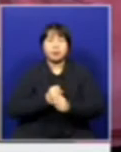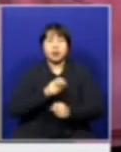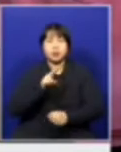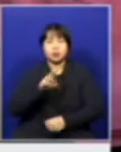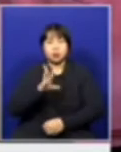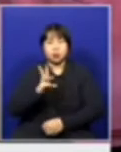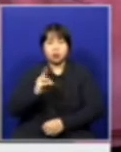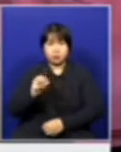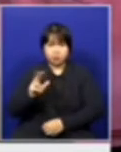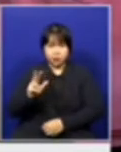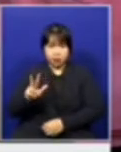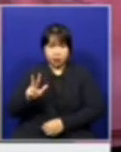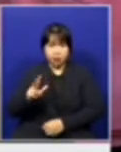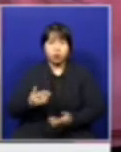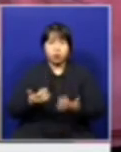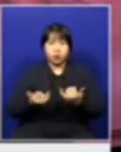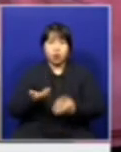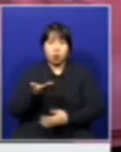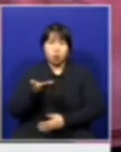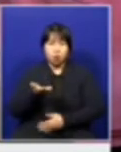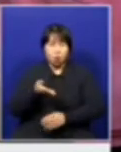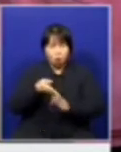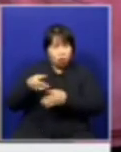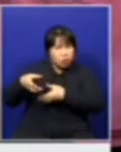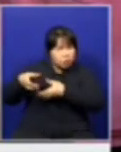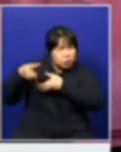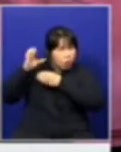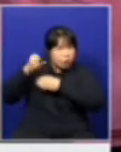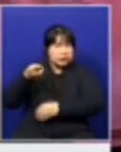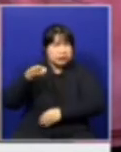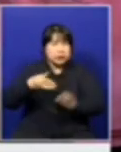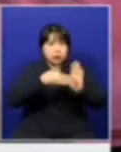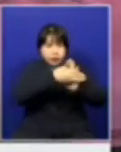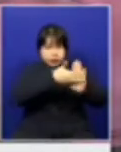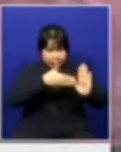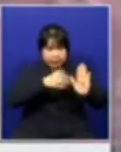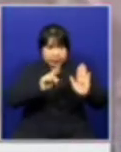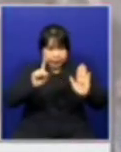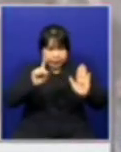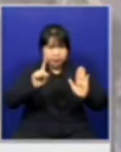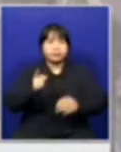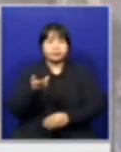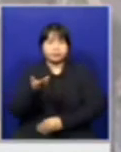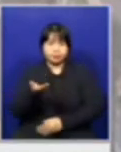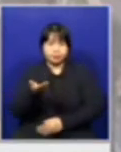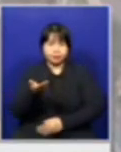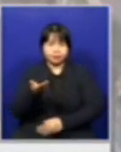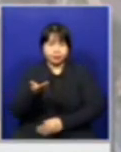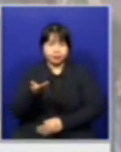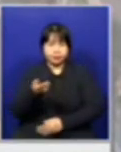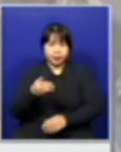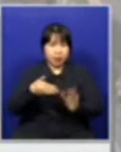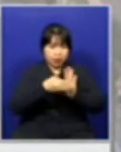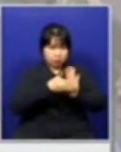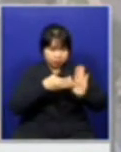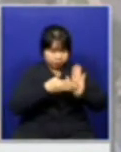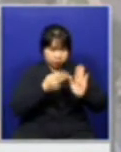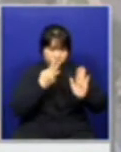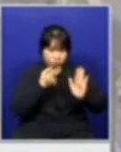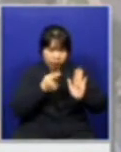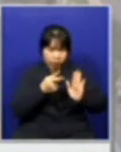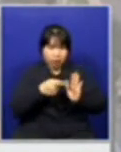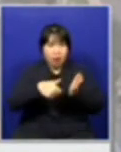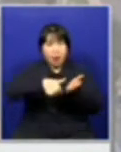2563ขออนุญาตย้อนไปนิดนึงนะคะขอสไลด์ที่1ค่ะขออนุญาตย้อนไปดูข้อมูลการเก็บ